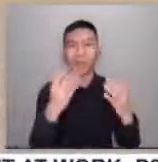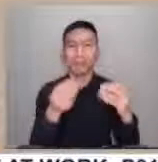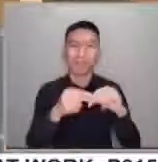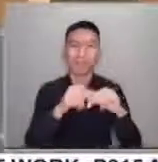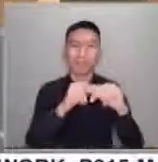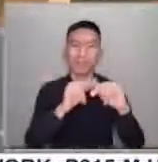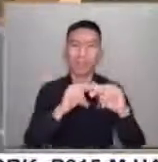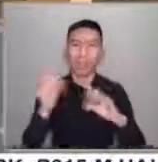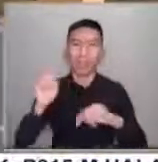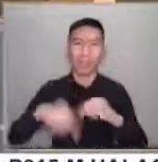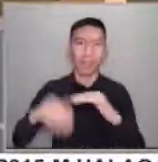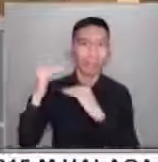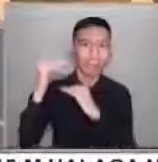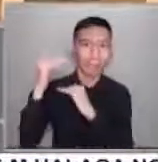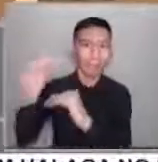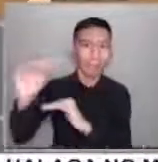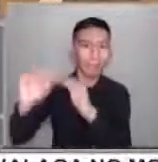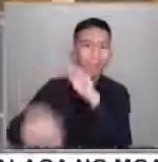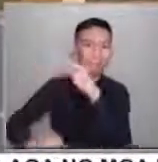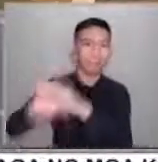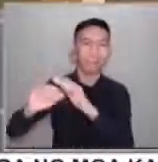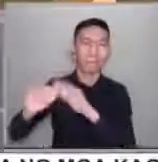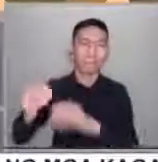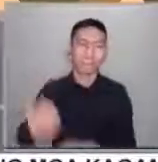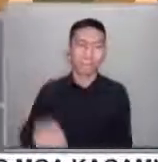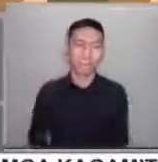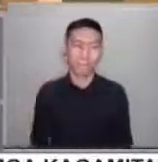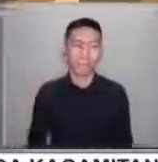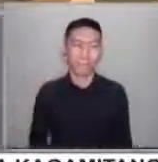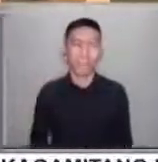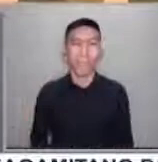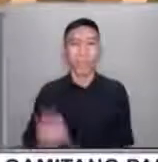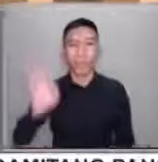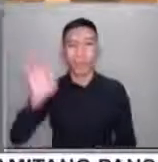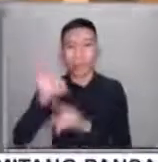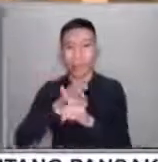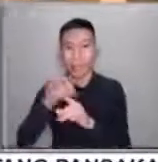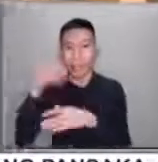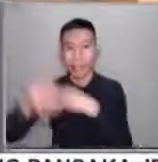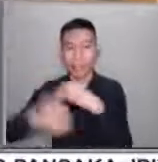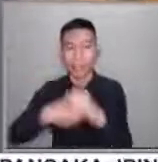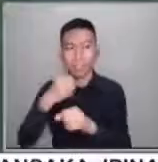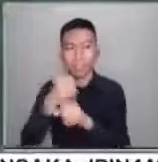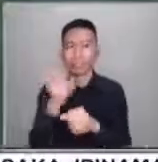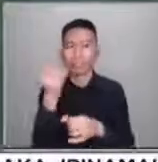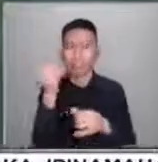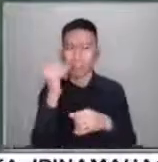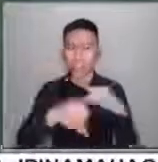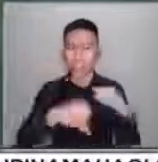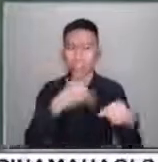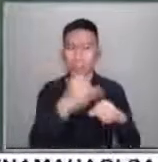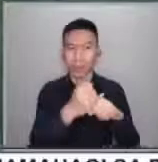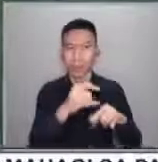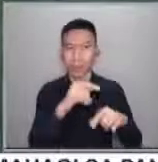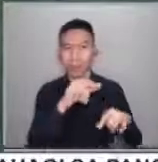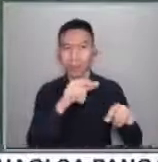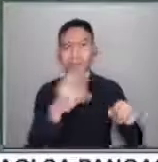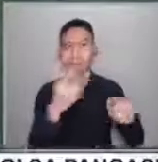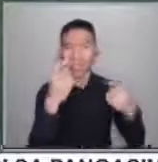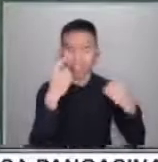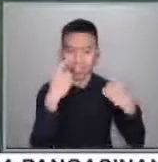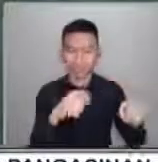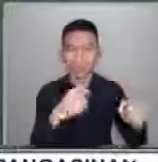mga pasahero. Sa Pebrero sa susunod na taon ay susubukan naman ang international flights sa bagong paliparan. Sa unang kalahati ng